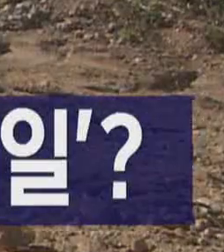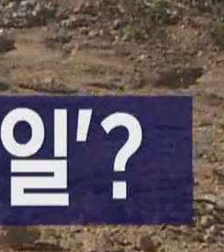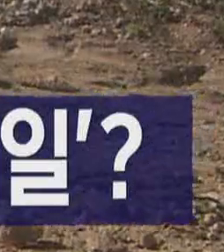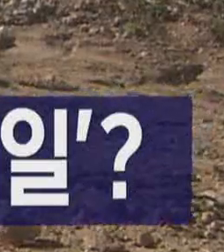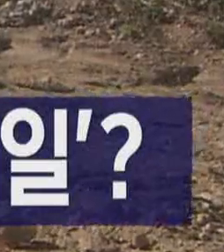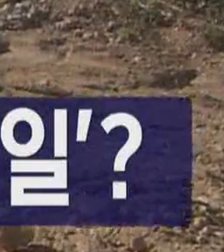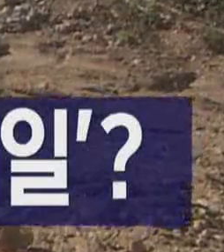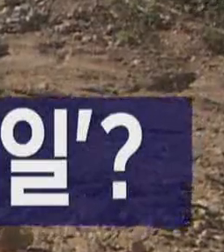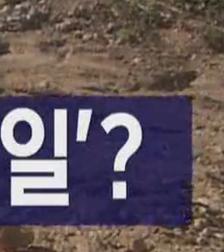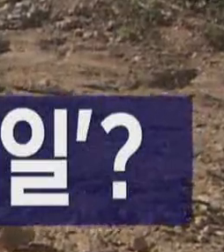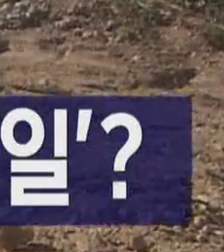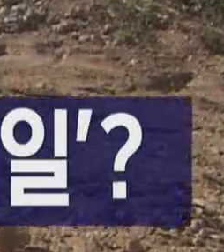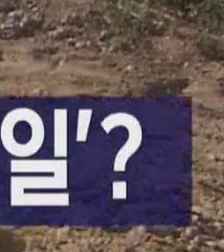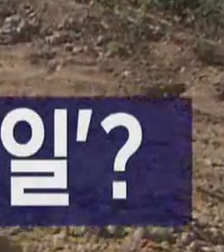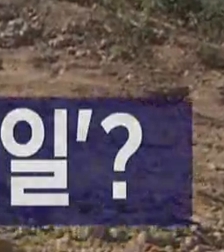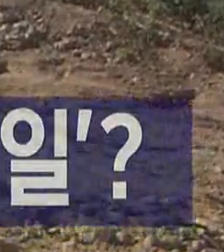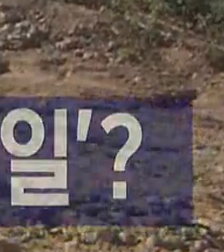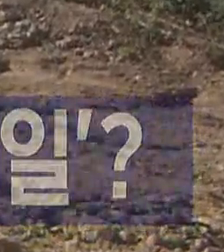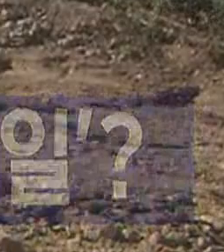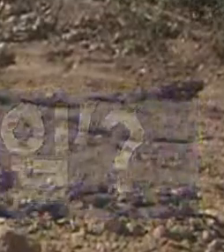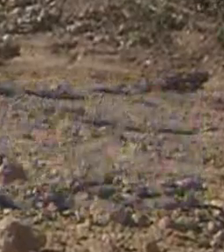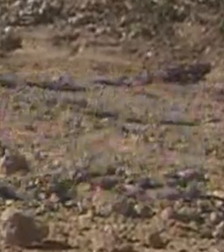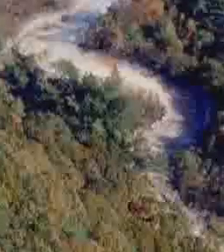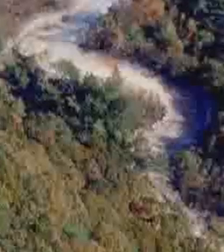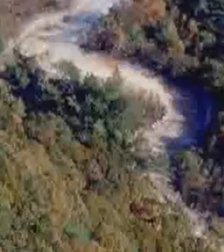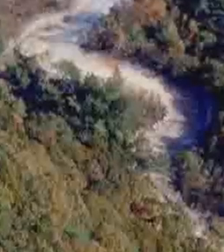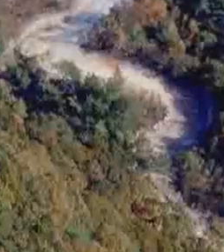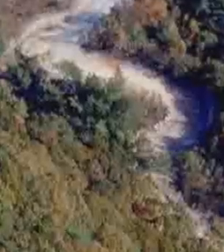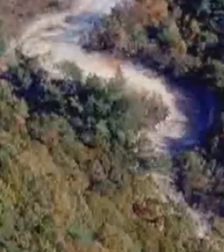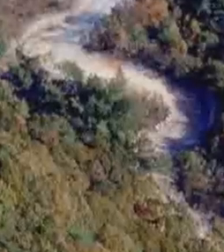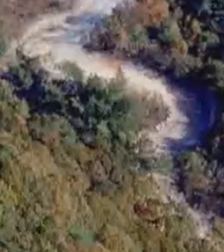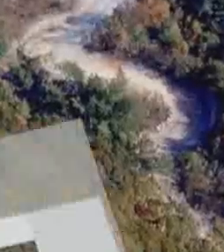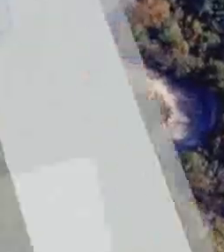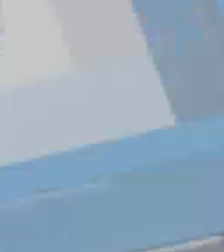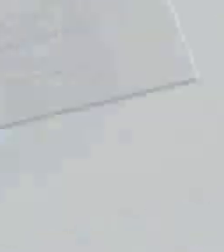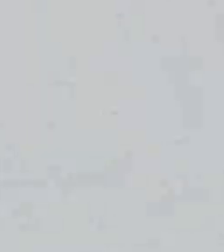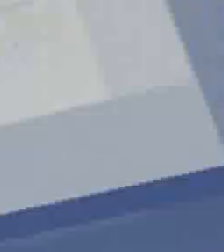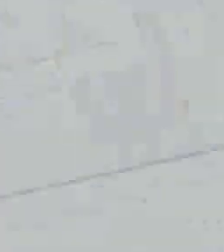기관에서 본다면 동백나무숲을 조성하기 위한 이런 것들이 주 목적이 아니라